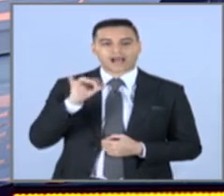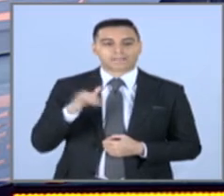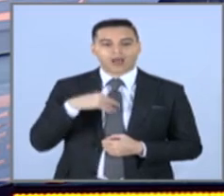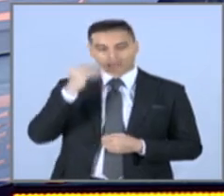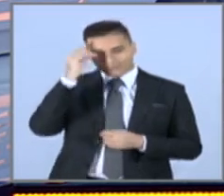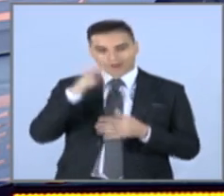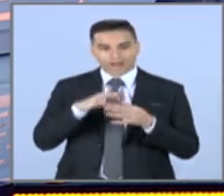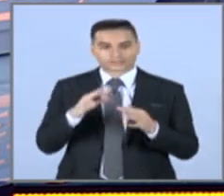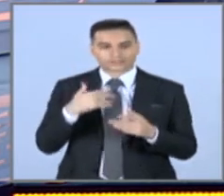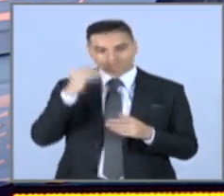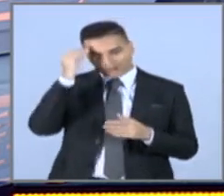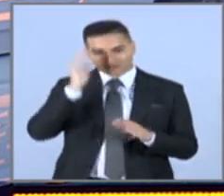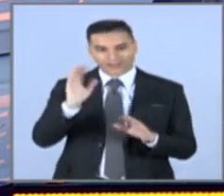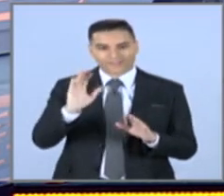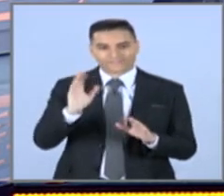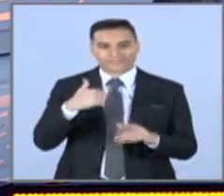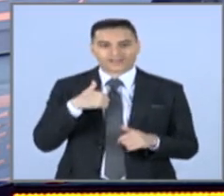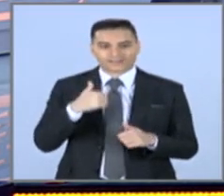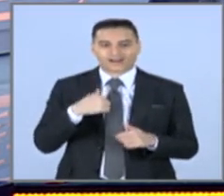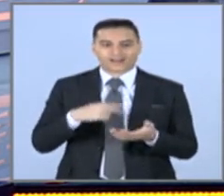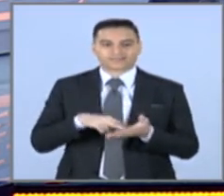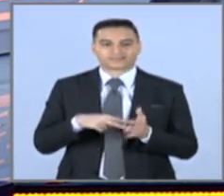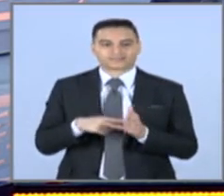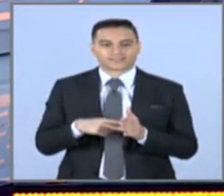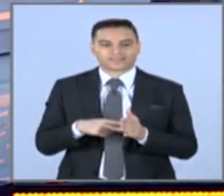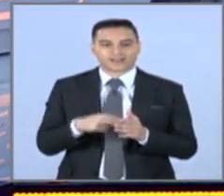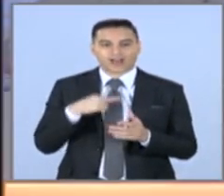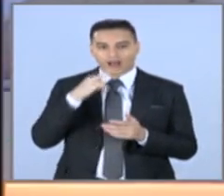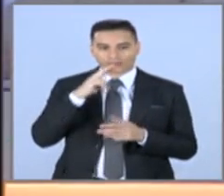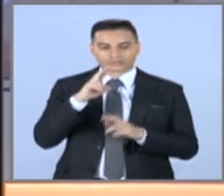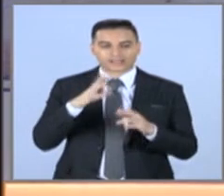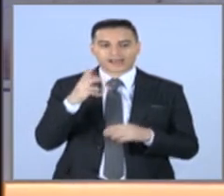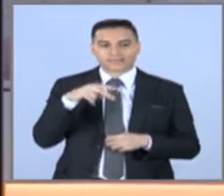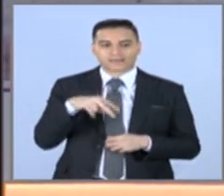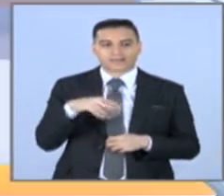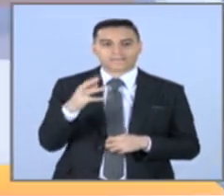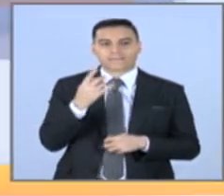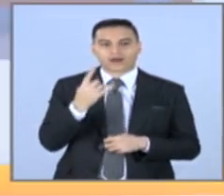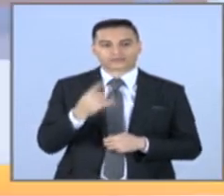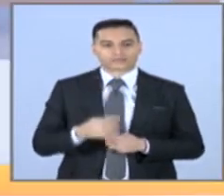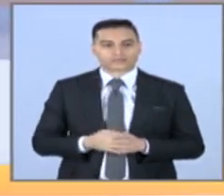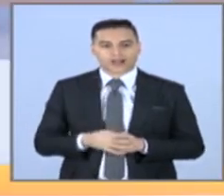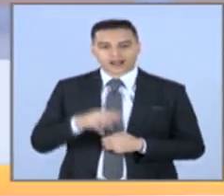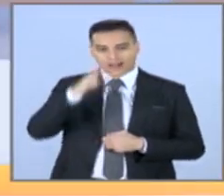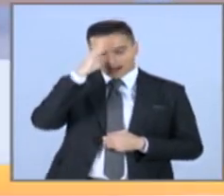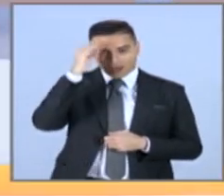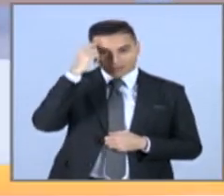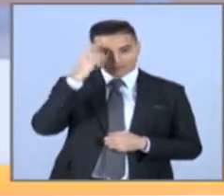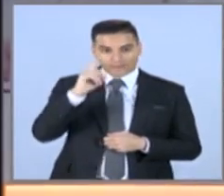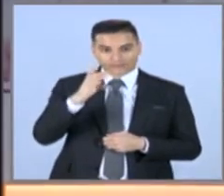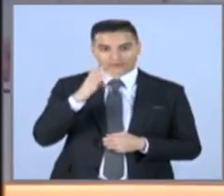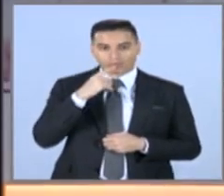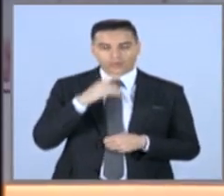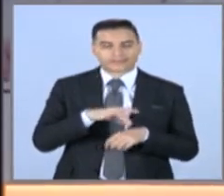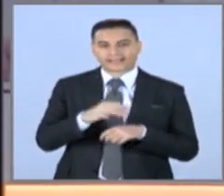ولا لا؟ لا مش عايز أعرف. مش عايز تعرف خالص؟ لا. طب أنا قلت 8 أسئلة من 10، لو ما عندكيش إجابة هتقولي إيه؟